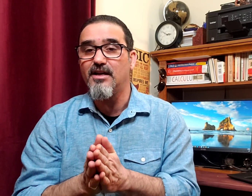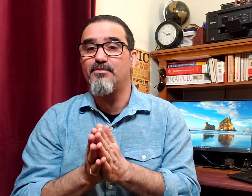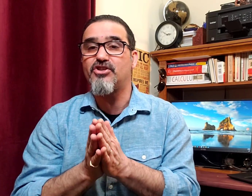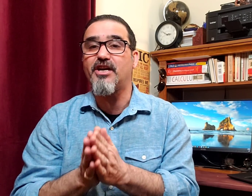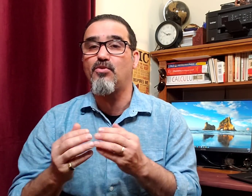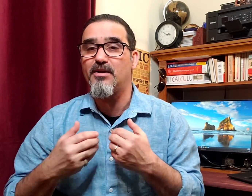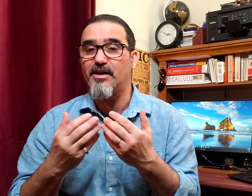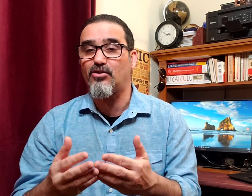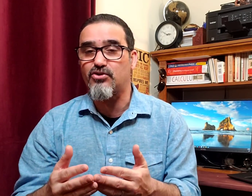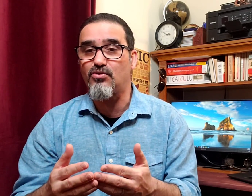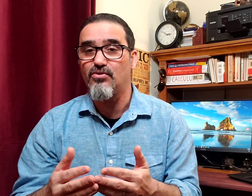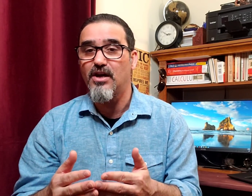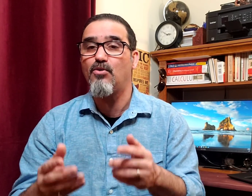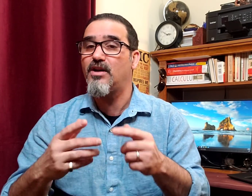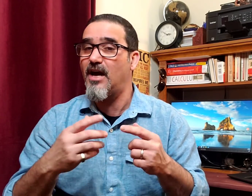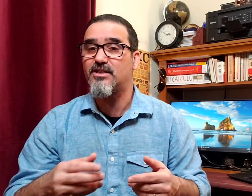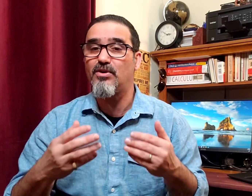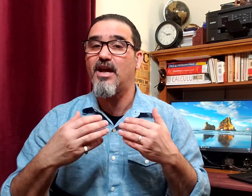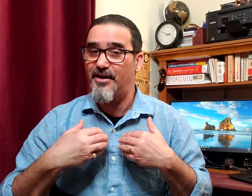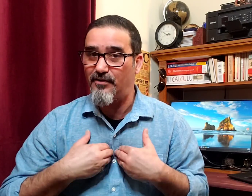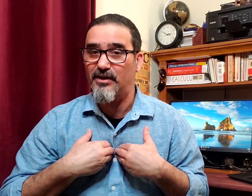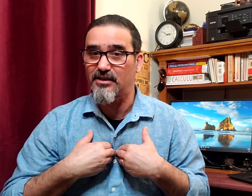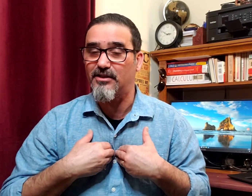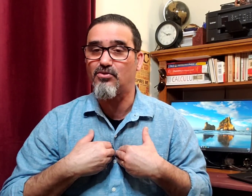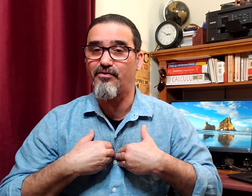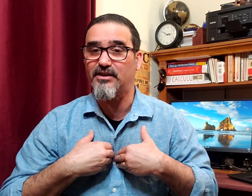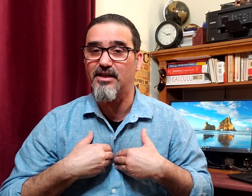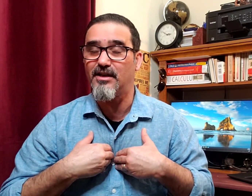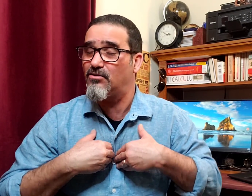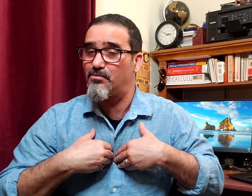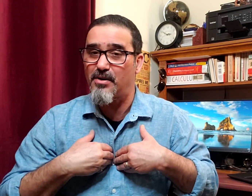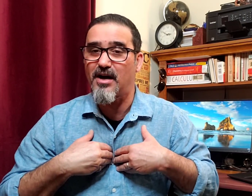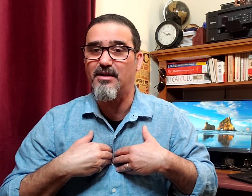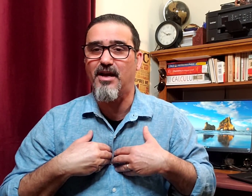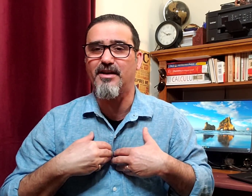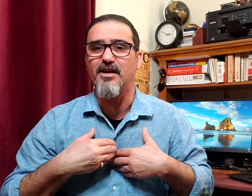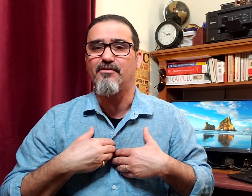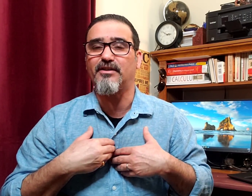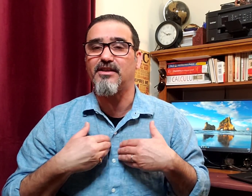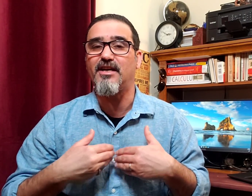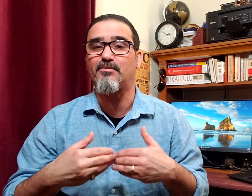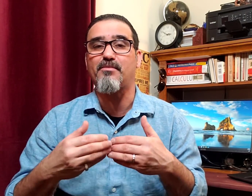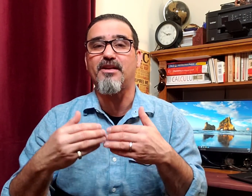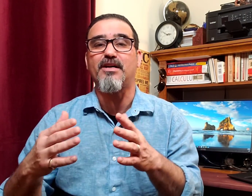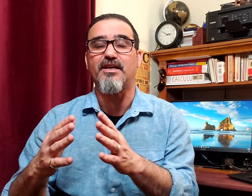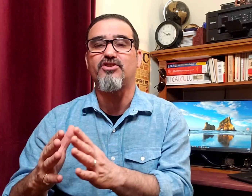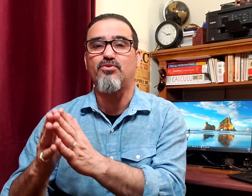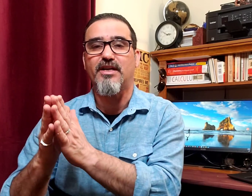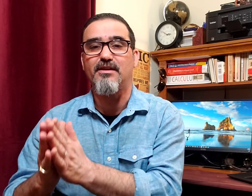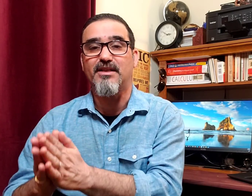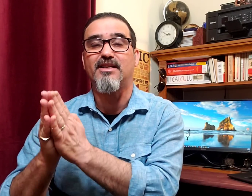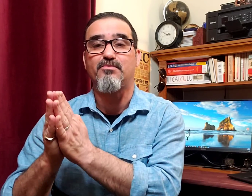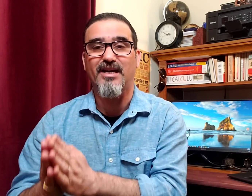ديالي ماشي كان هو اللي بغيت نقصدو، او لا العكس، ولا انا الفلطه تقدر تكون الفلطه ديالي، وربما اغلب الاحيان الفلطه ديالي ربما انا ما